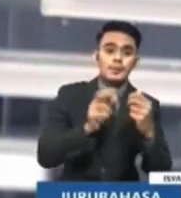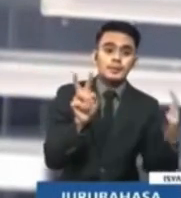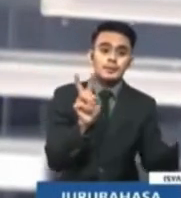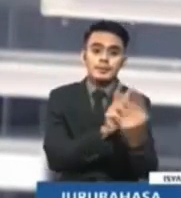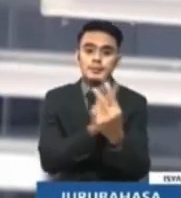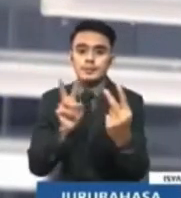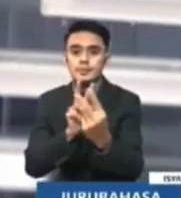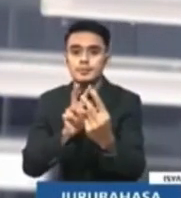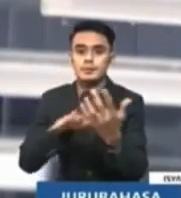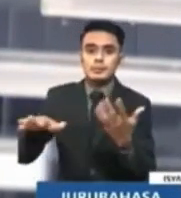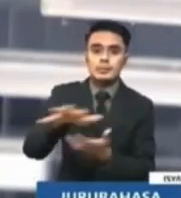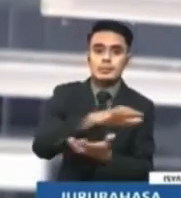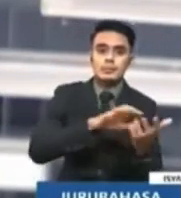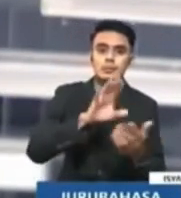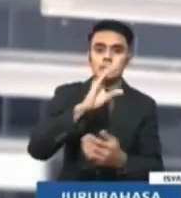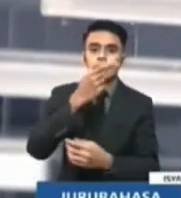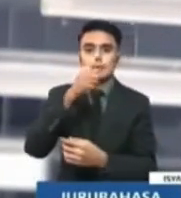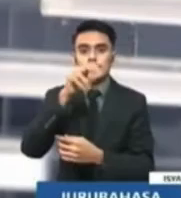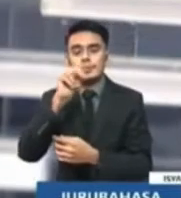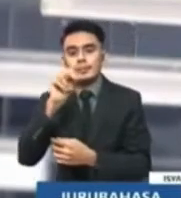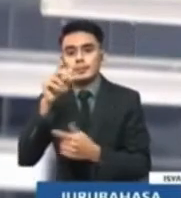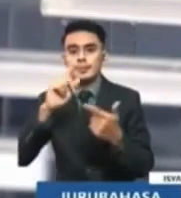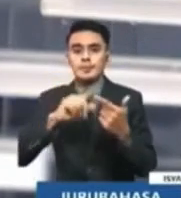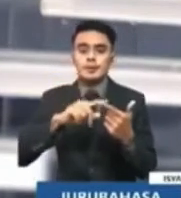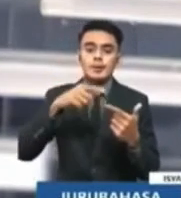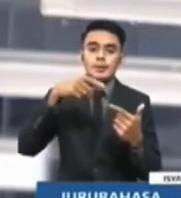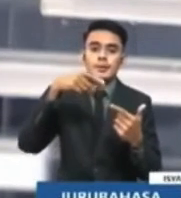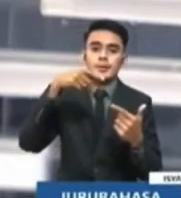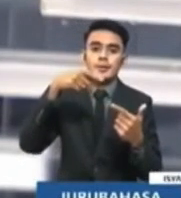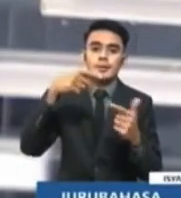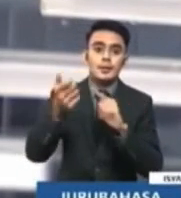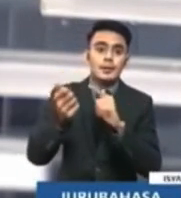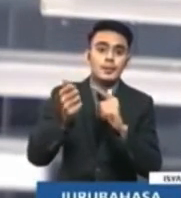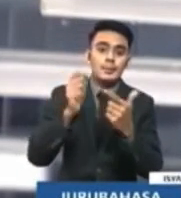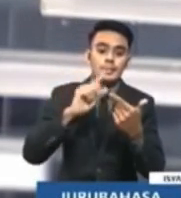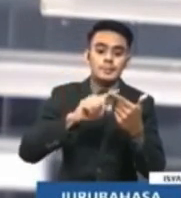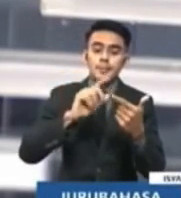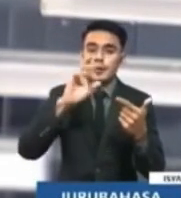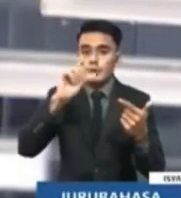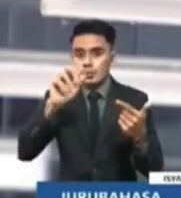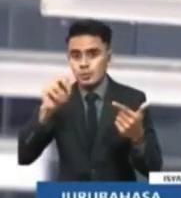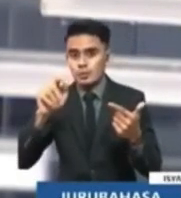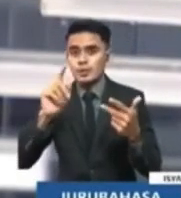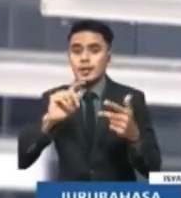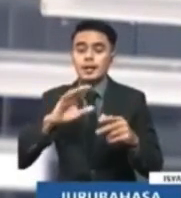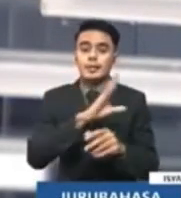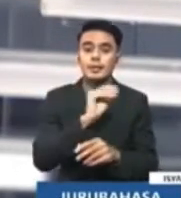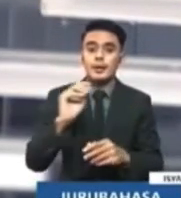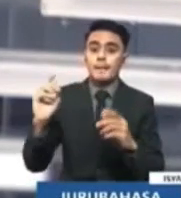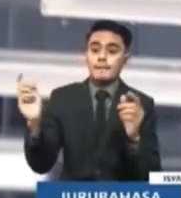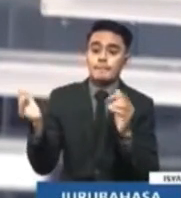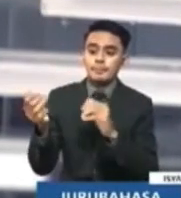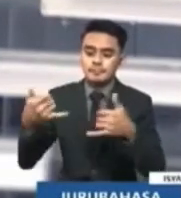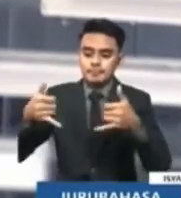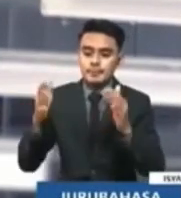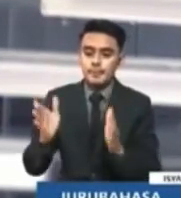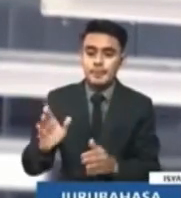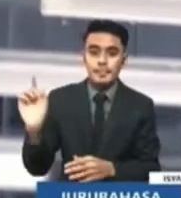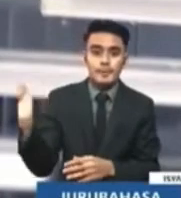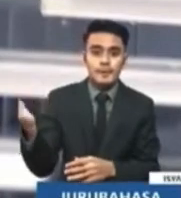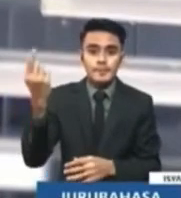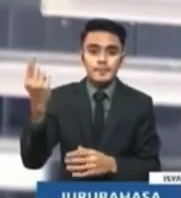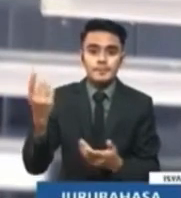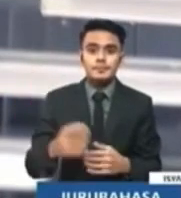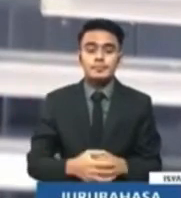beregu campuran Chan Ping-gun, Go Liu-ying dan pemain perseorangan wanita Sony Liah Chia. Walaupun digelar